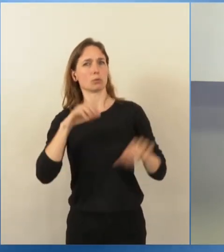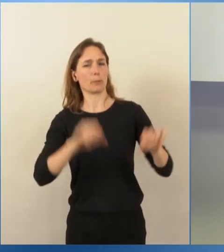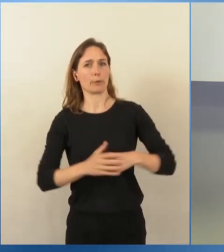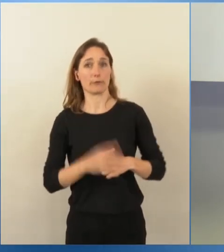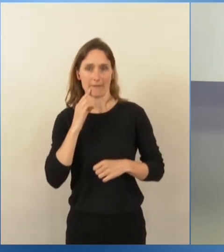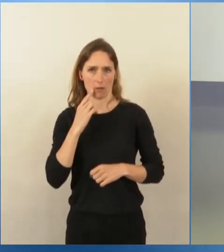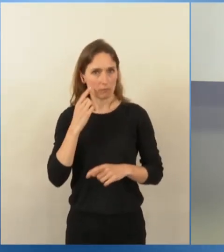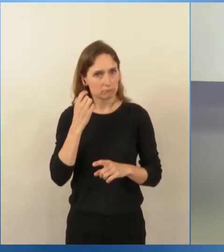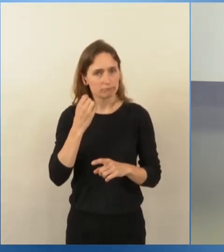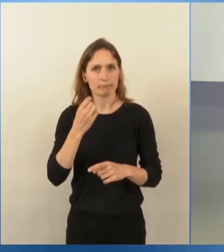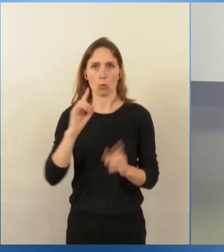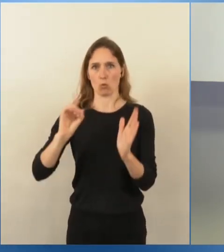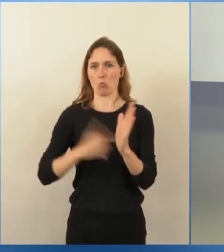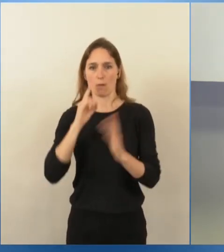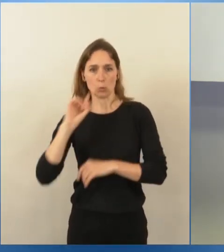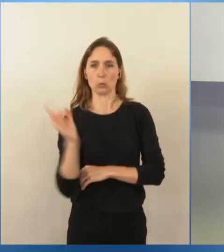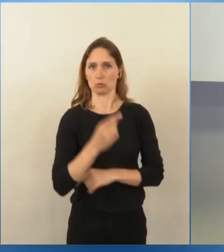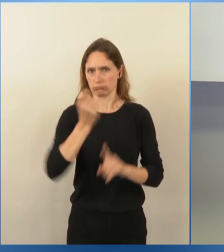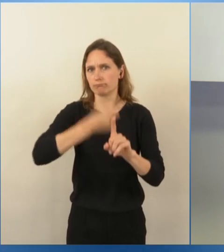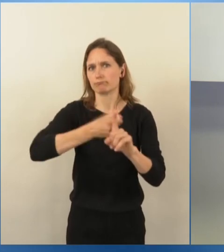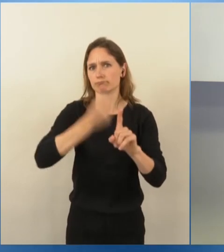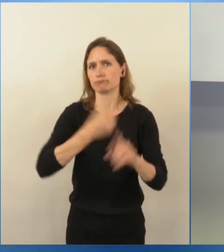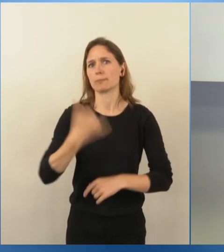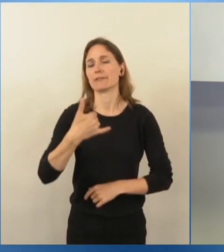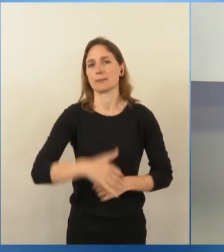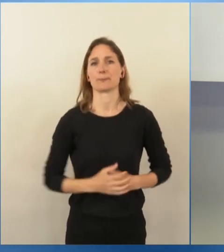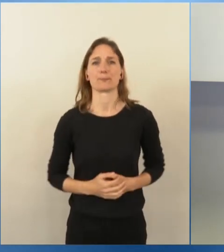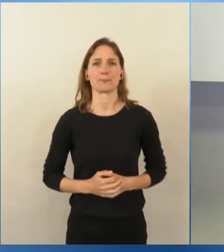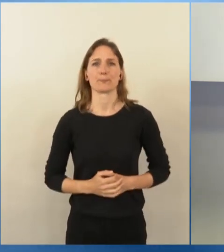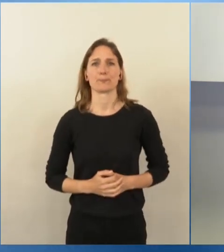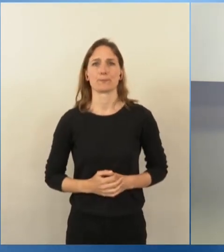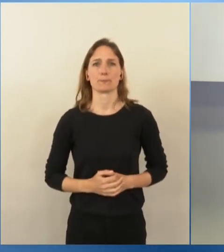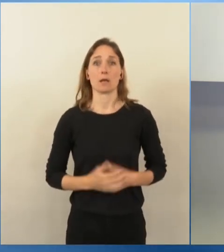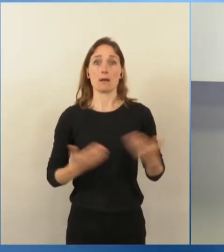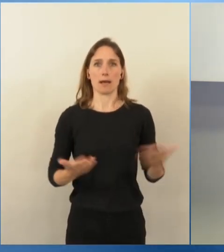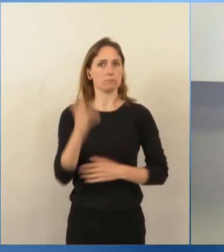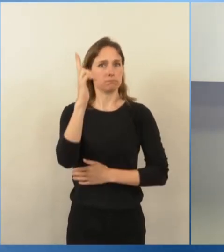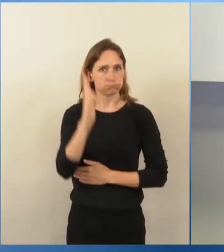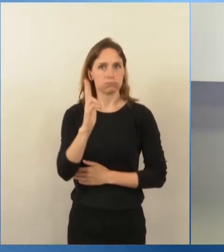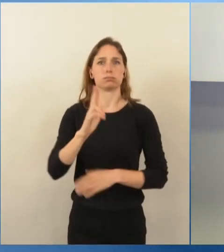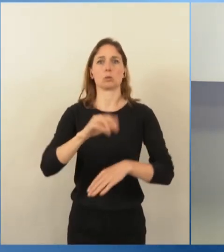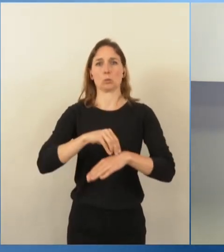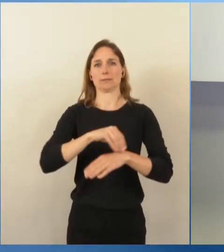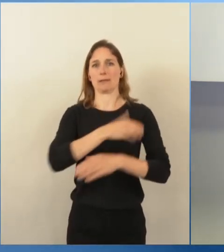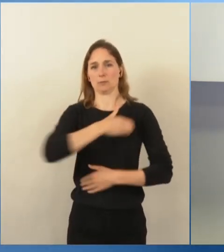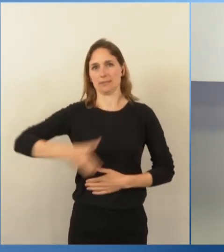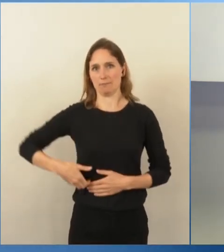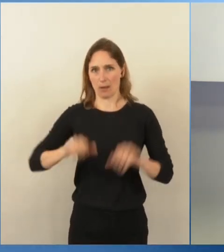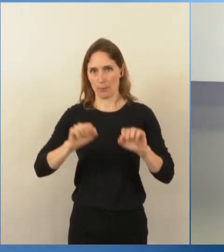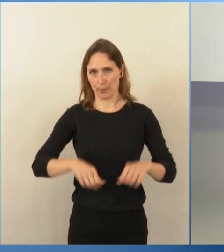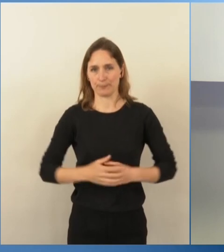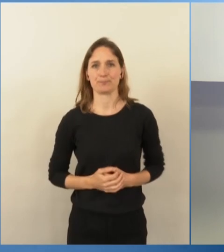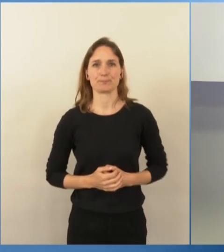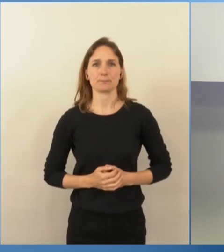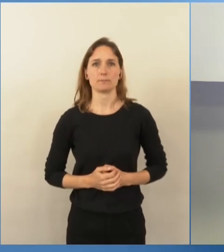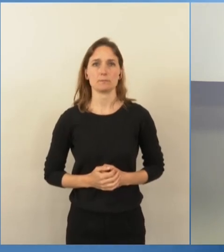cette lutte pour les droits de toutes et tous sans plus attendre nous débutons ce conseil avec donc